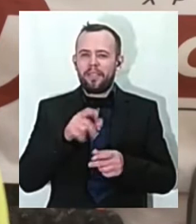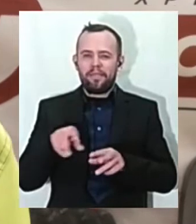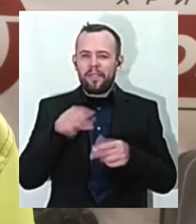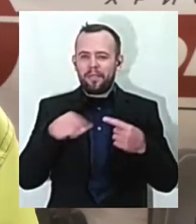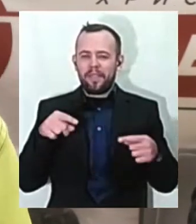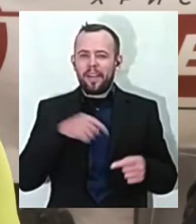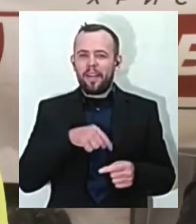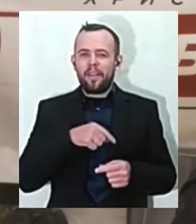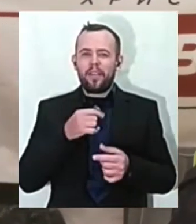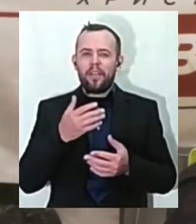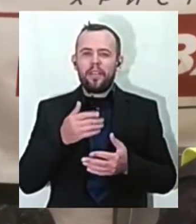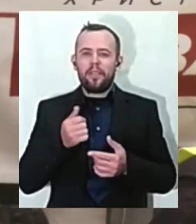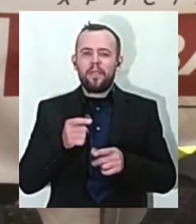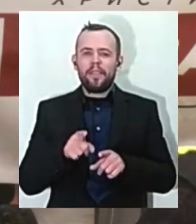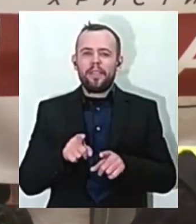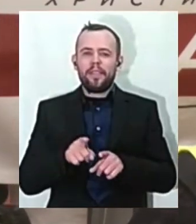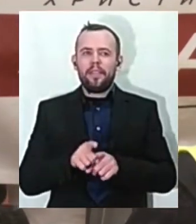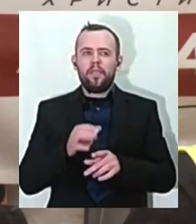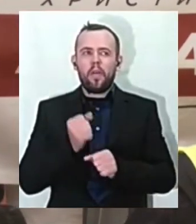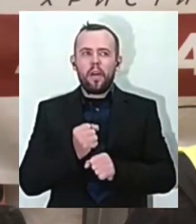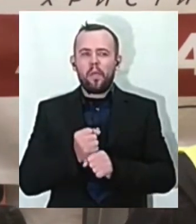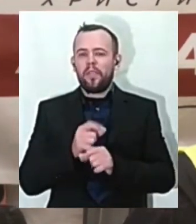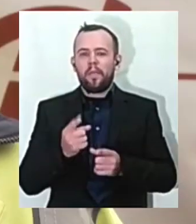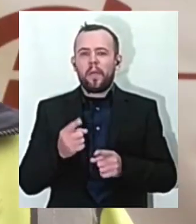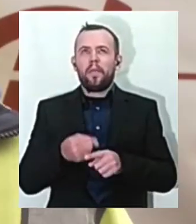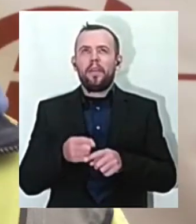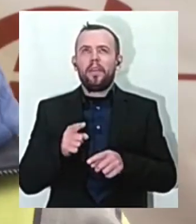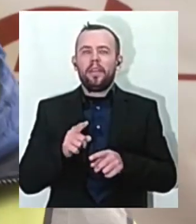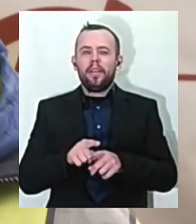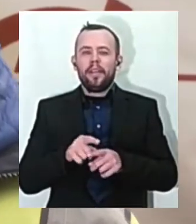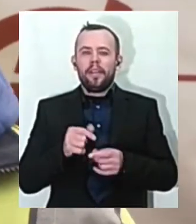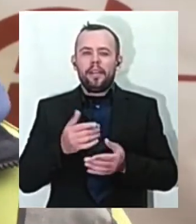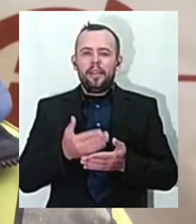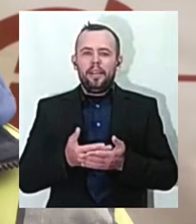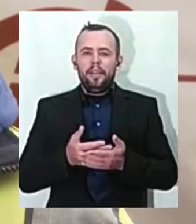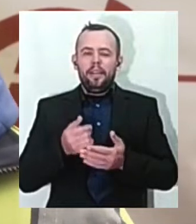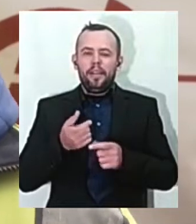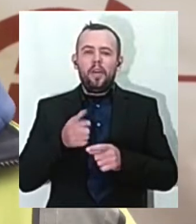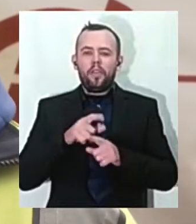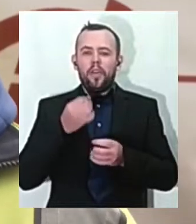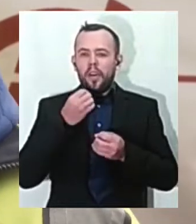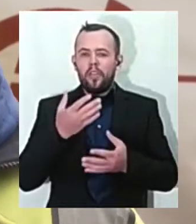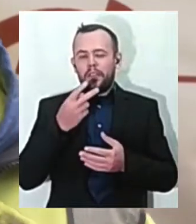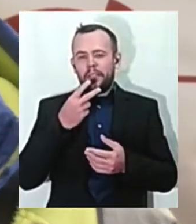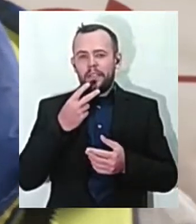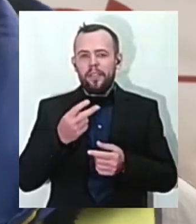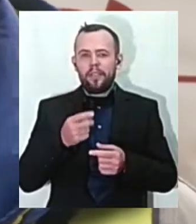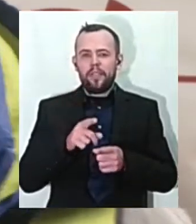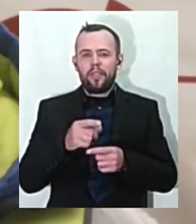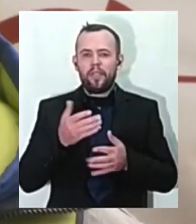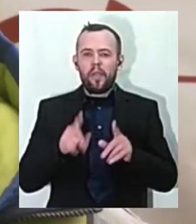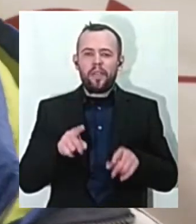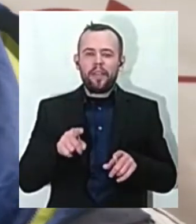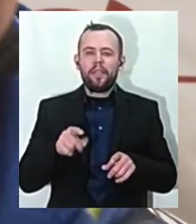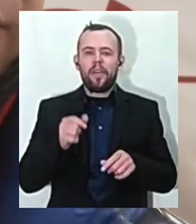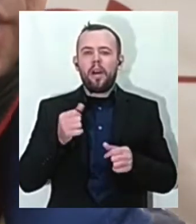особливо вночі з ними працювати, тому що тут що ужас відбувається. Вночі, тому що, бачите, зараз день, нету нікого. А вночі